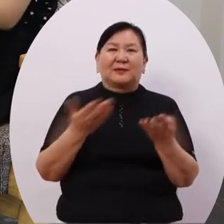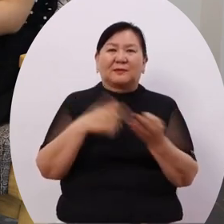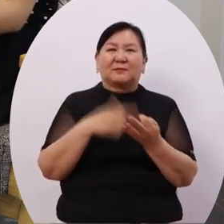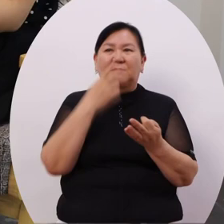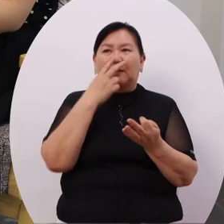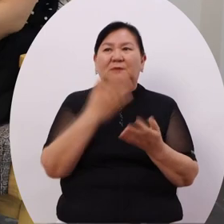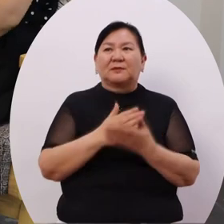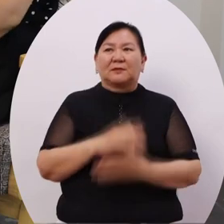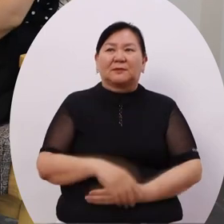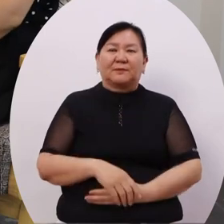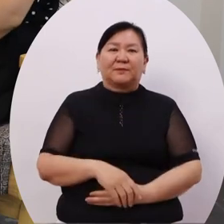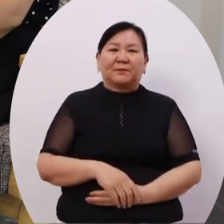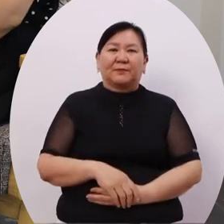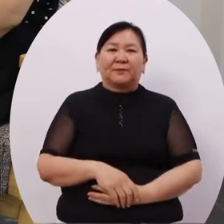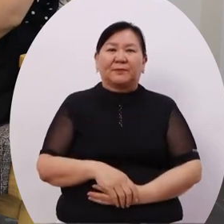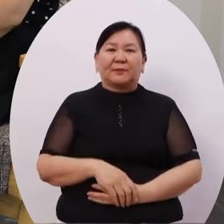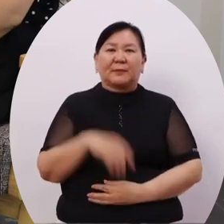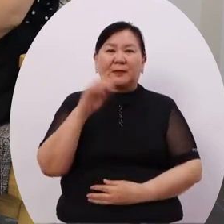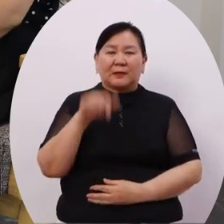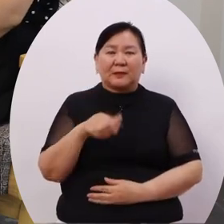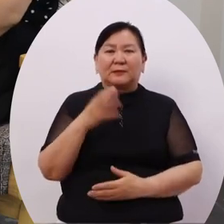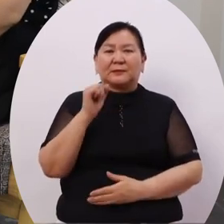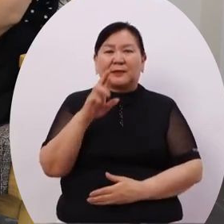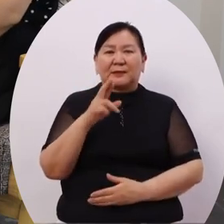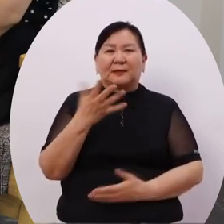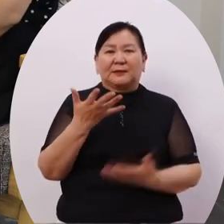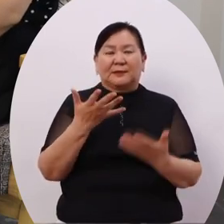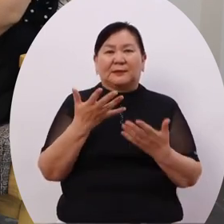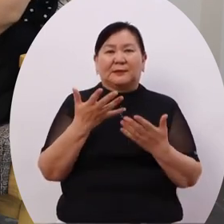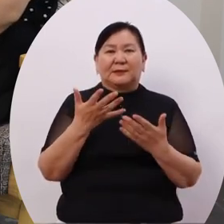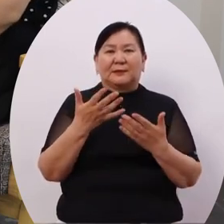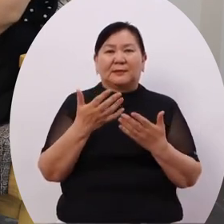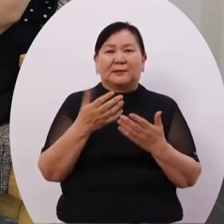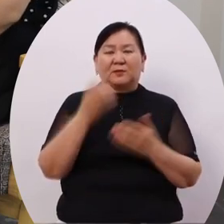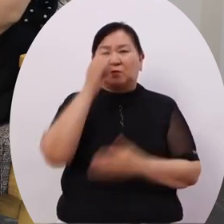Яадаг гэдэг юм бол надад санагдав байхгүй. Ерөөхдөө л тийм байсан. Тэнгүүд сая